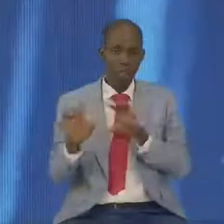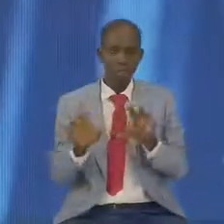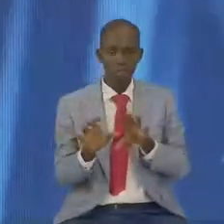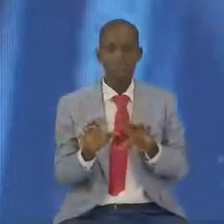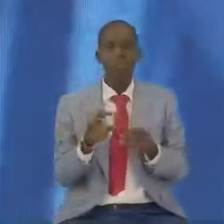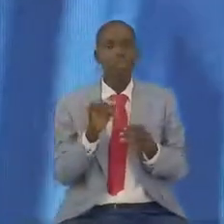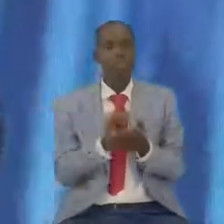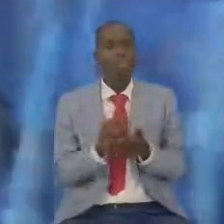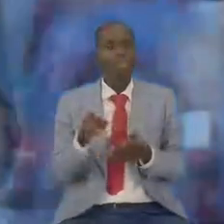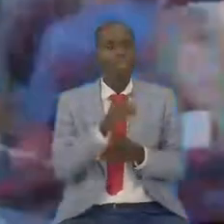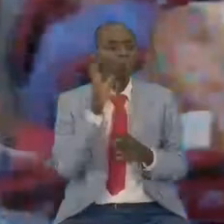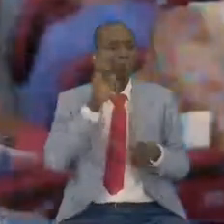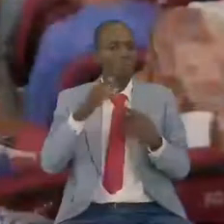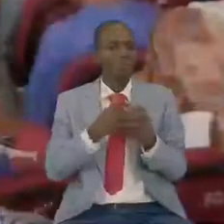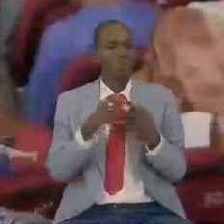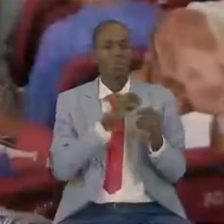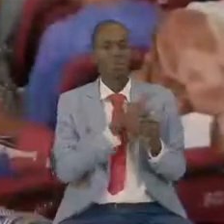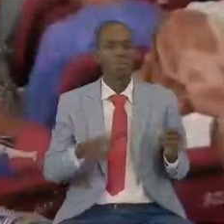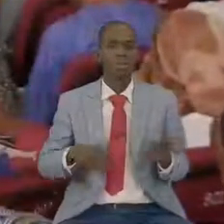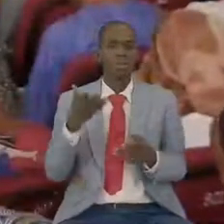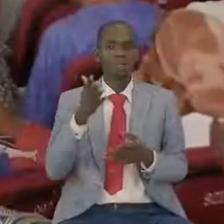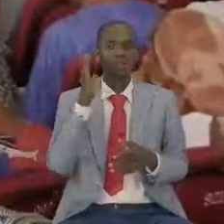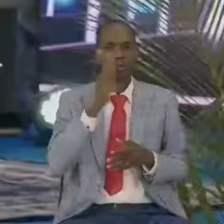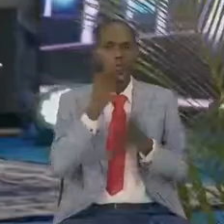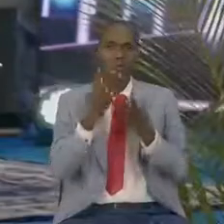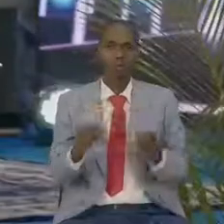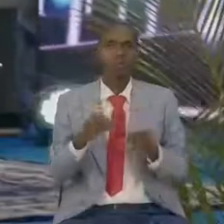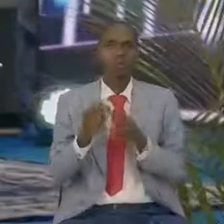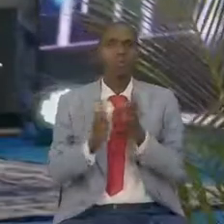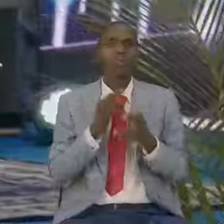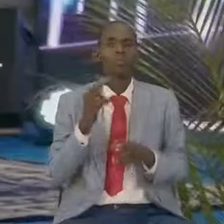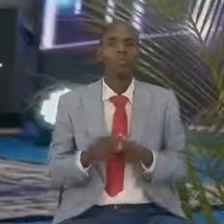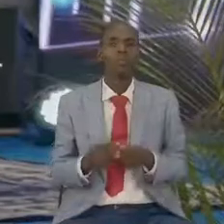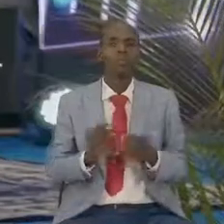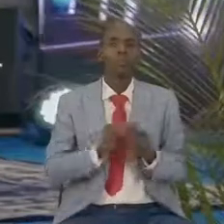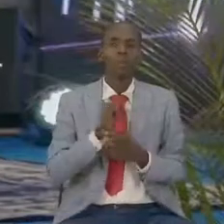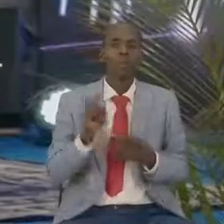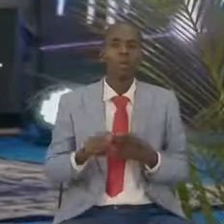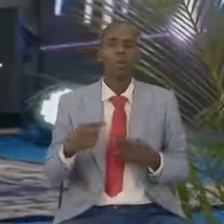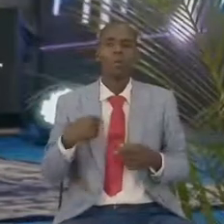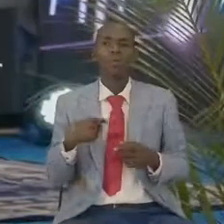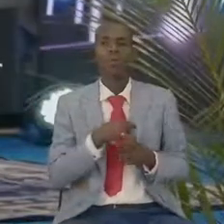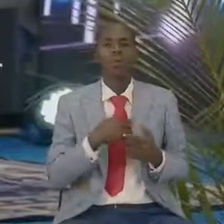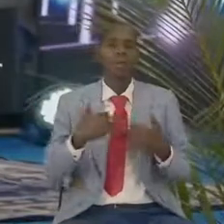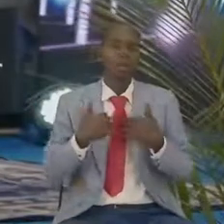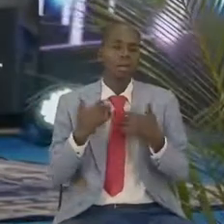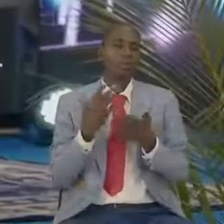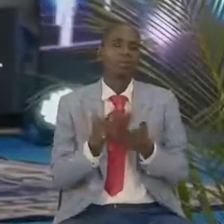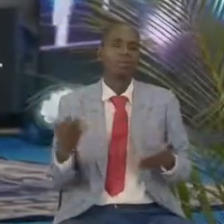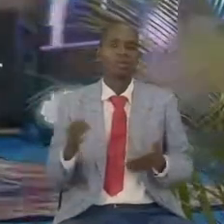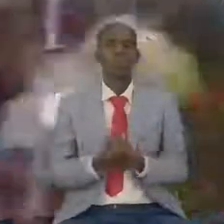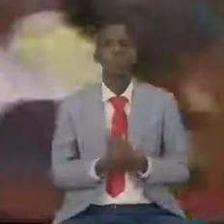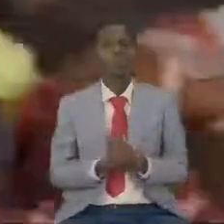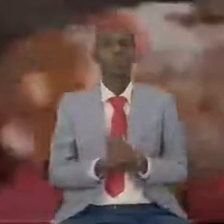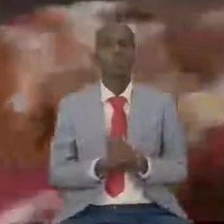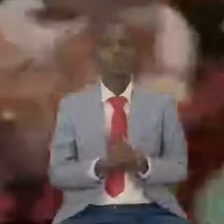que la solution vienne. Et la solution est venue au nom de Jésus. Maintenant, lorsque nous avons quelque chose,